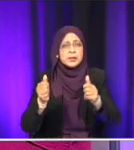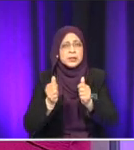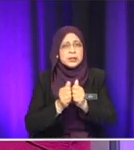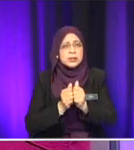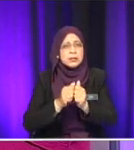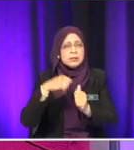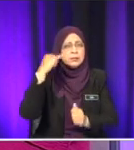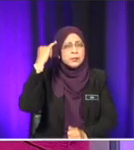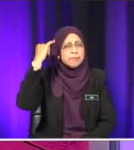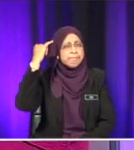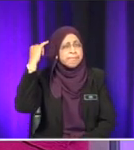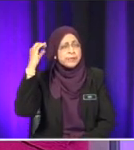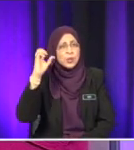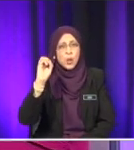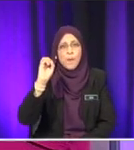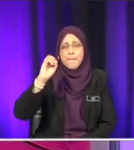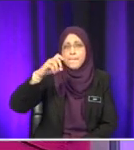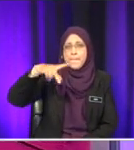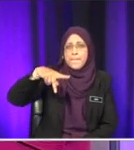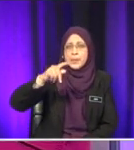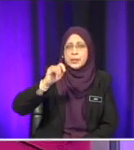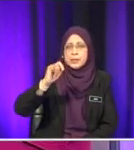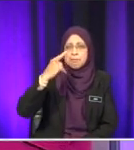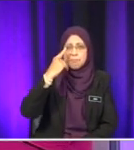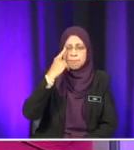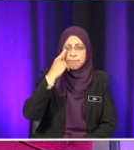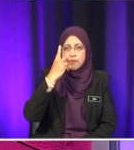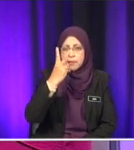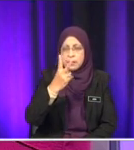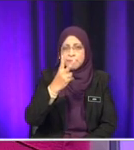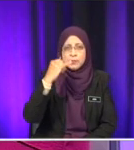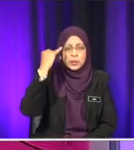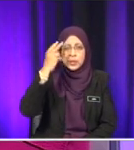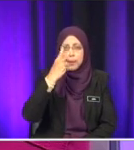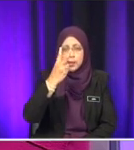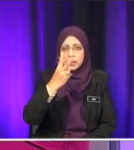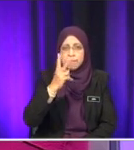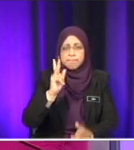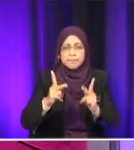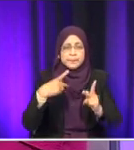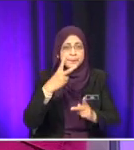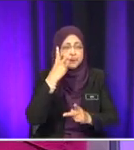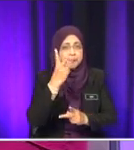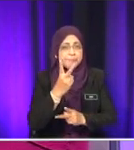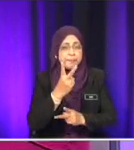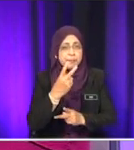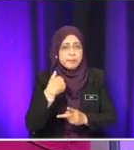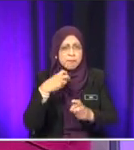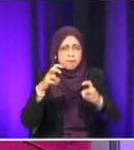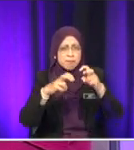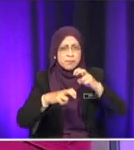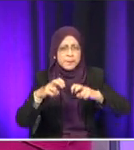ilusi optik permainan mata kalau kita lihat ada satu kajian